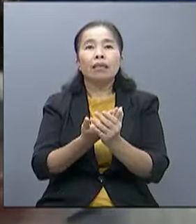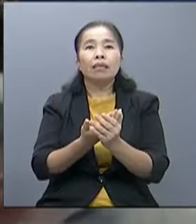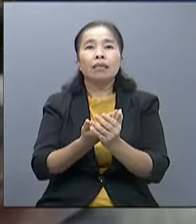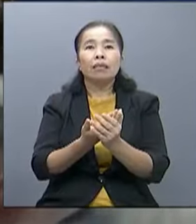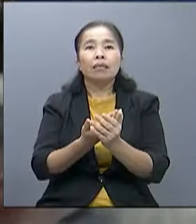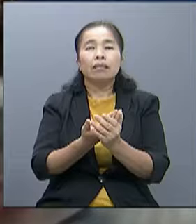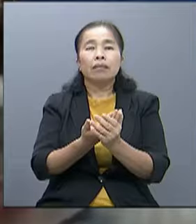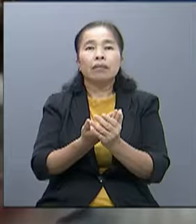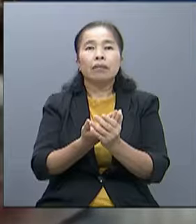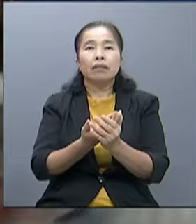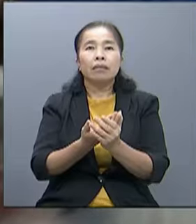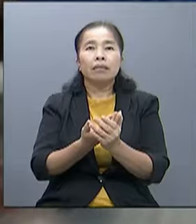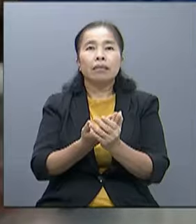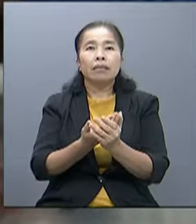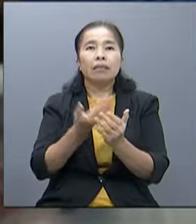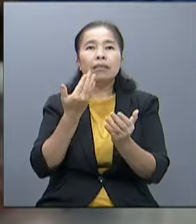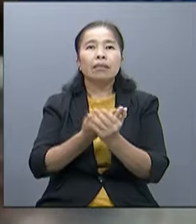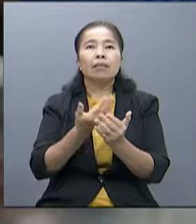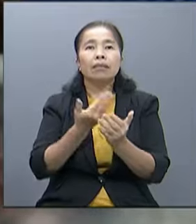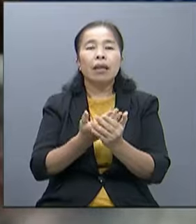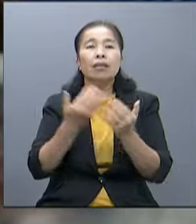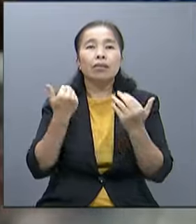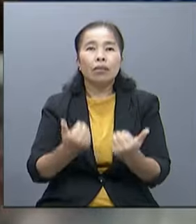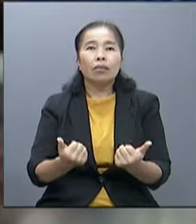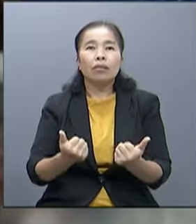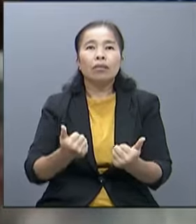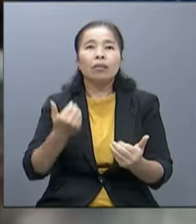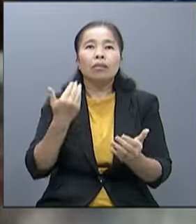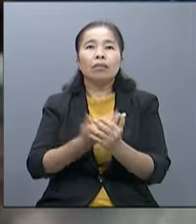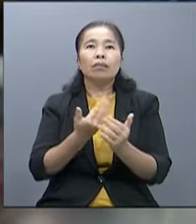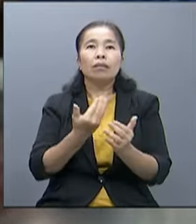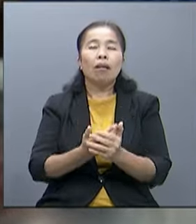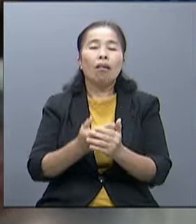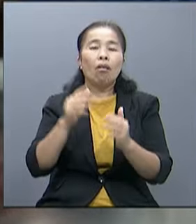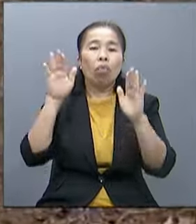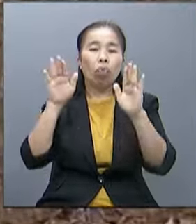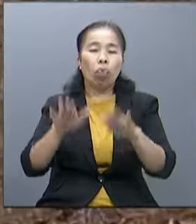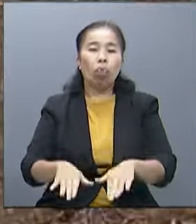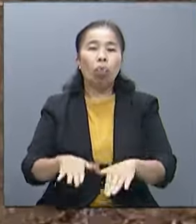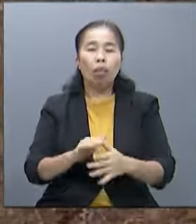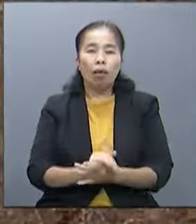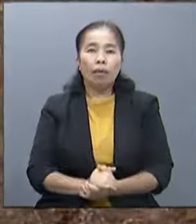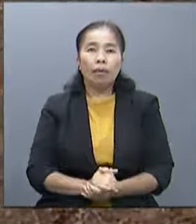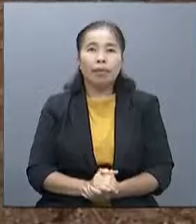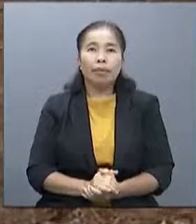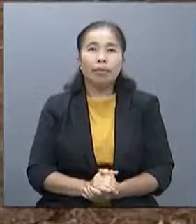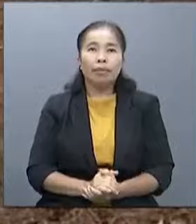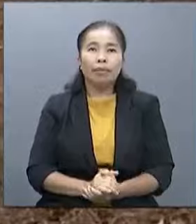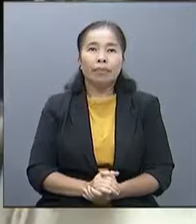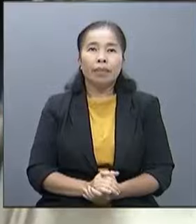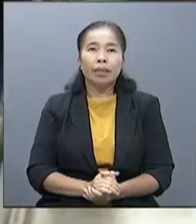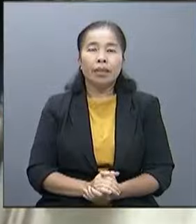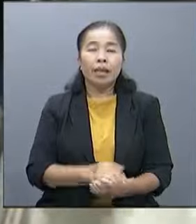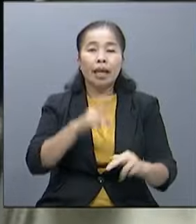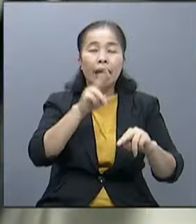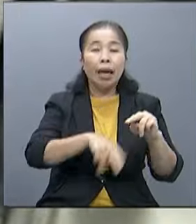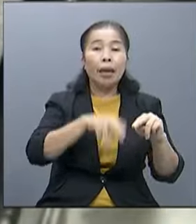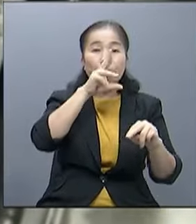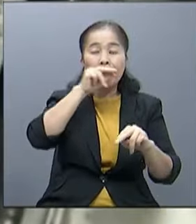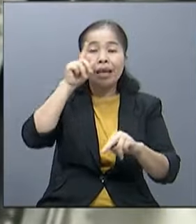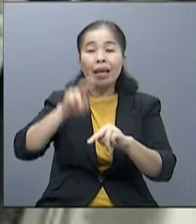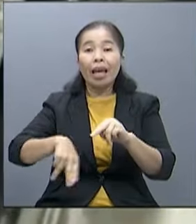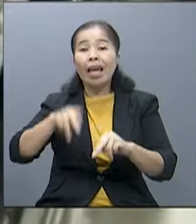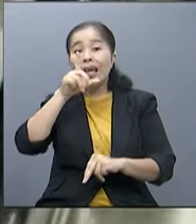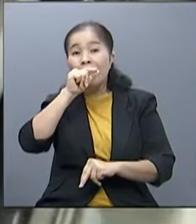ราคามันแบบว่าไอ้นี่ลงด้วยตอนเนี้ยราคาไข่ลดลง ด้วย ใช่ค่ะ ไข่เป็ดกับไข่ไก่เนี่ยตลาดจะ